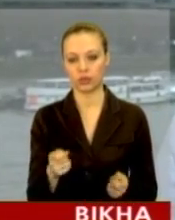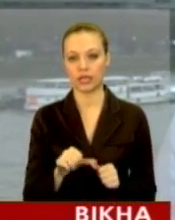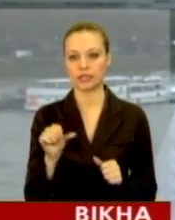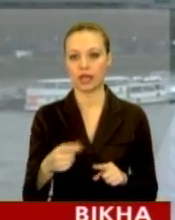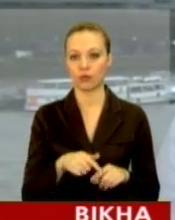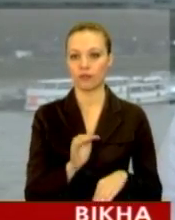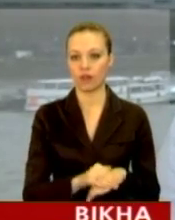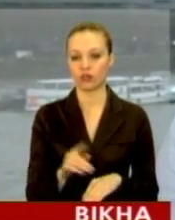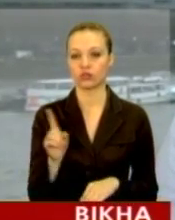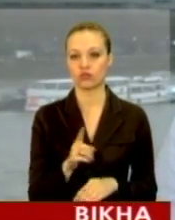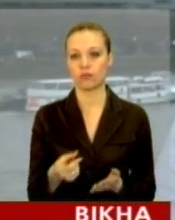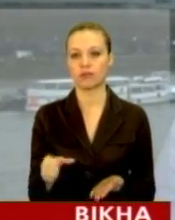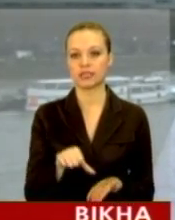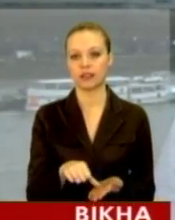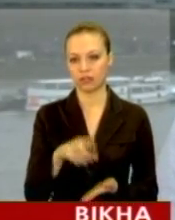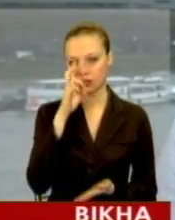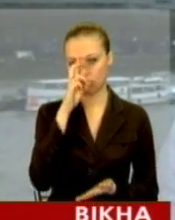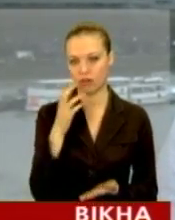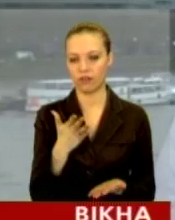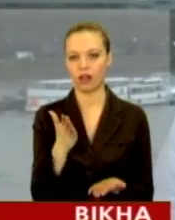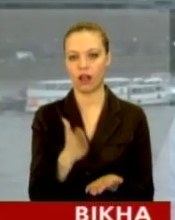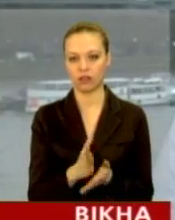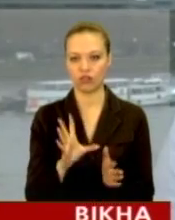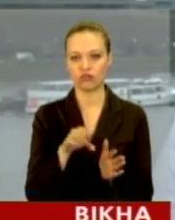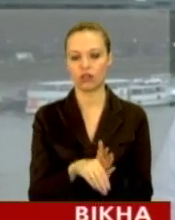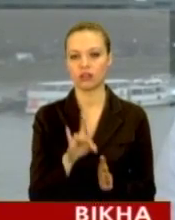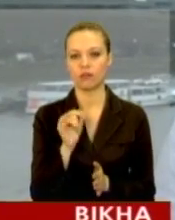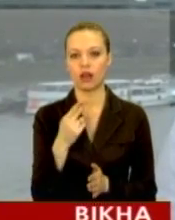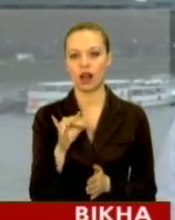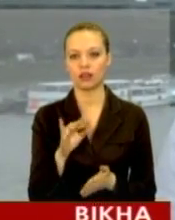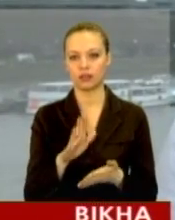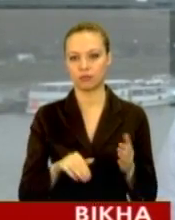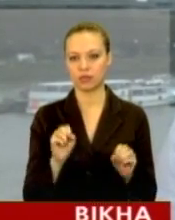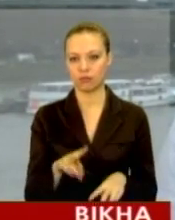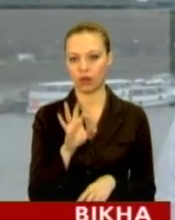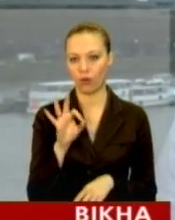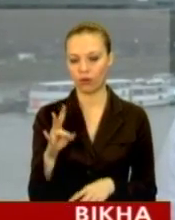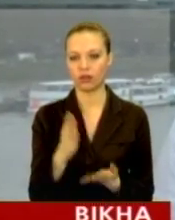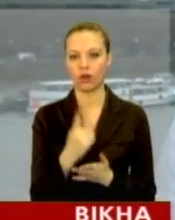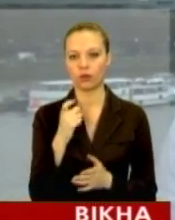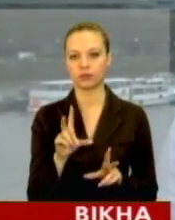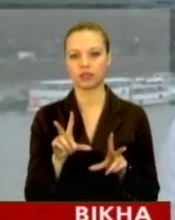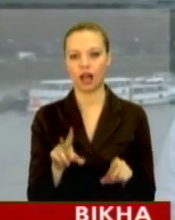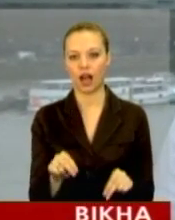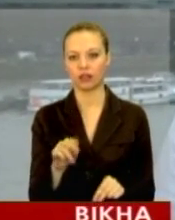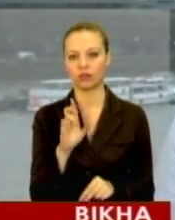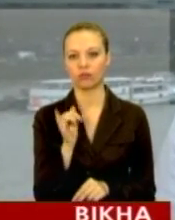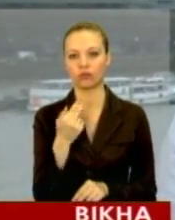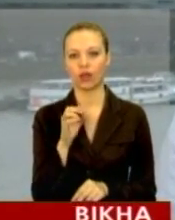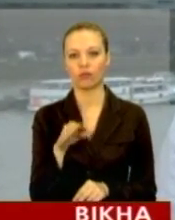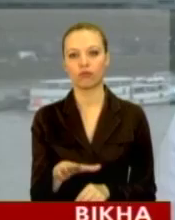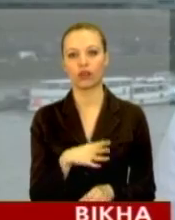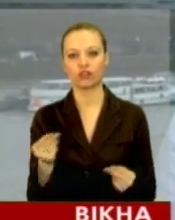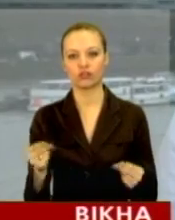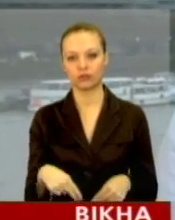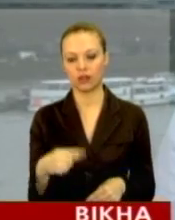той факт, що представник держави, яка є членом Ради безпеки ООН, яка є одним з гарантів Будапештського